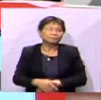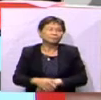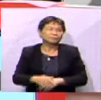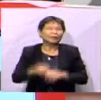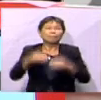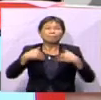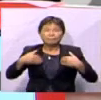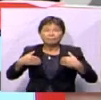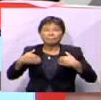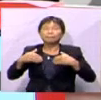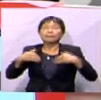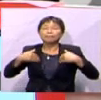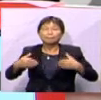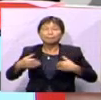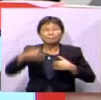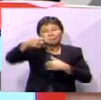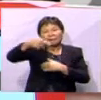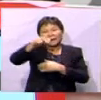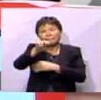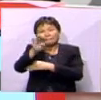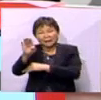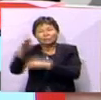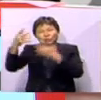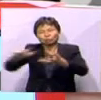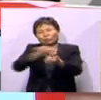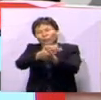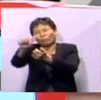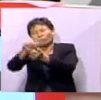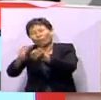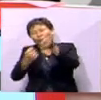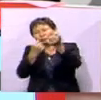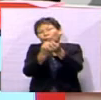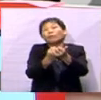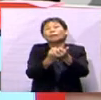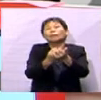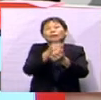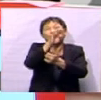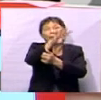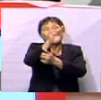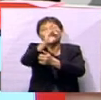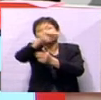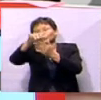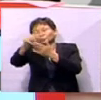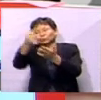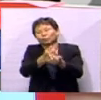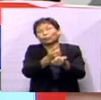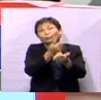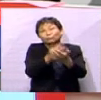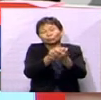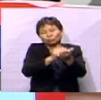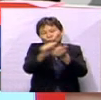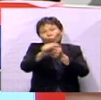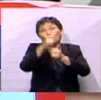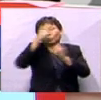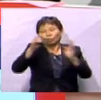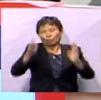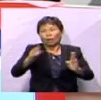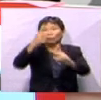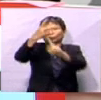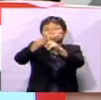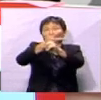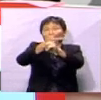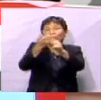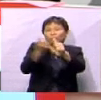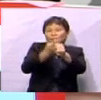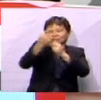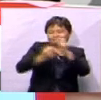Perbadanan Usahawan Nasional Berhad PUNB telah meluluskan pembiayaan berjumlah RM48 juta untuk tempoh 2 bulan pertama tahun